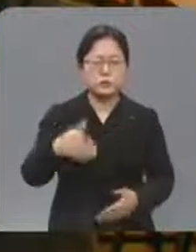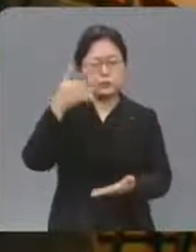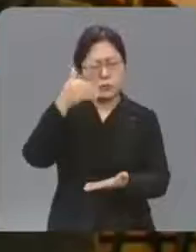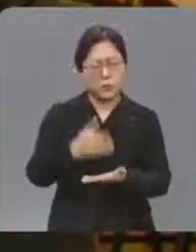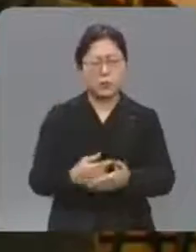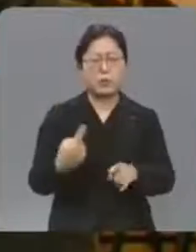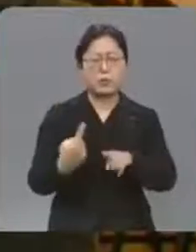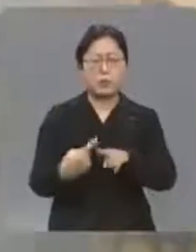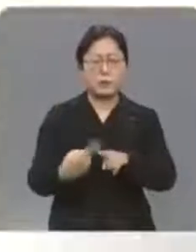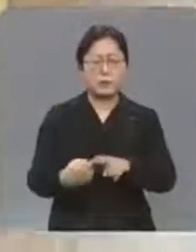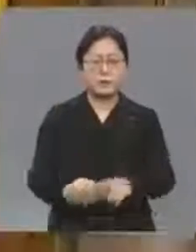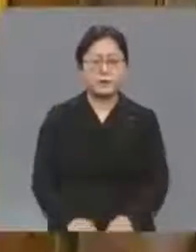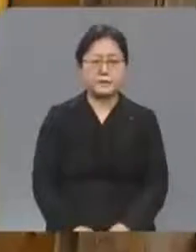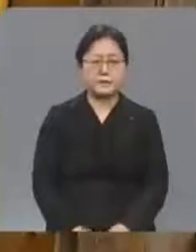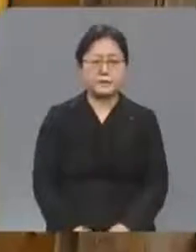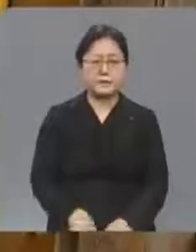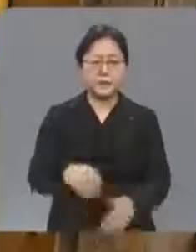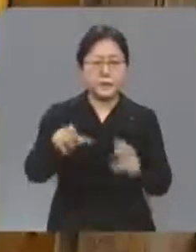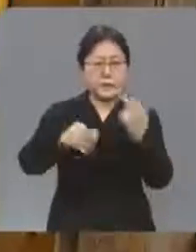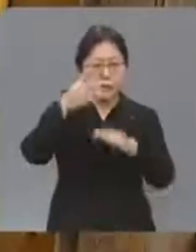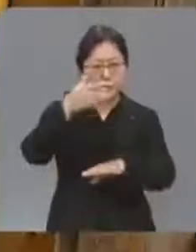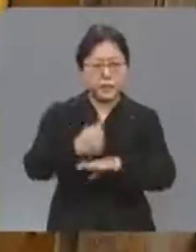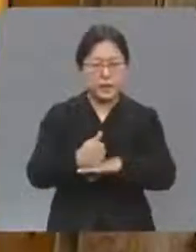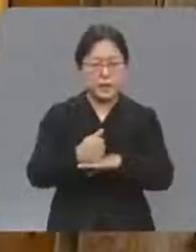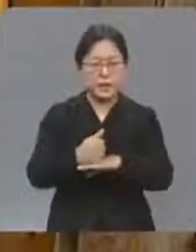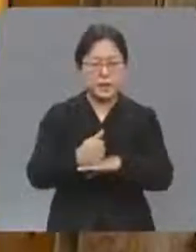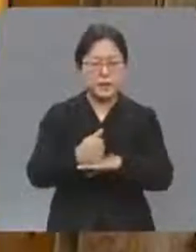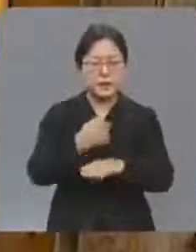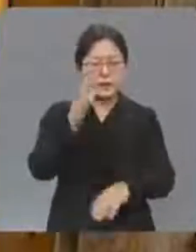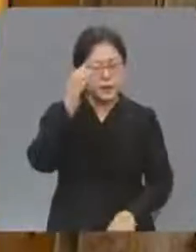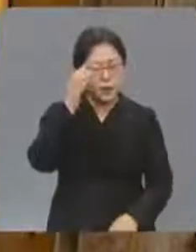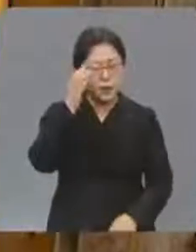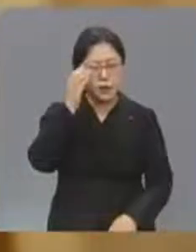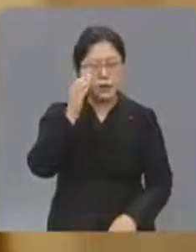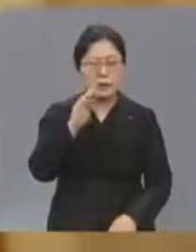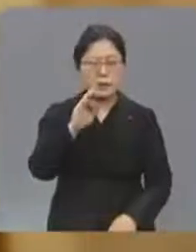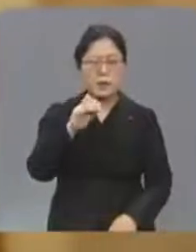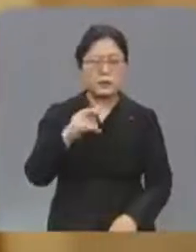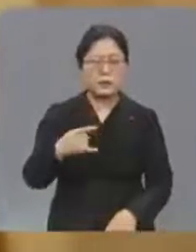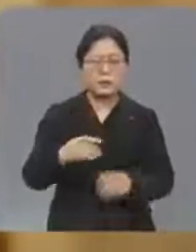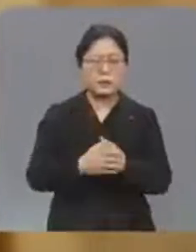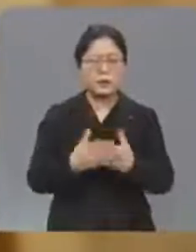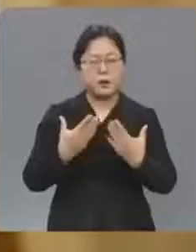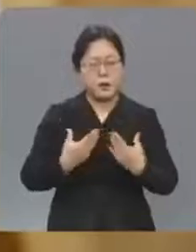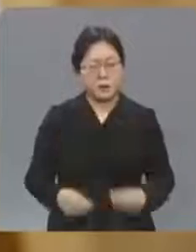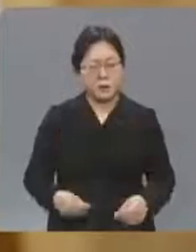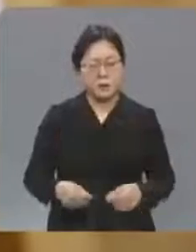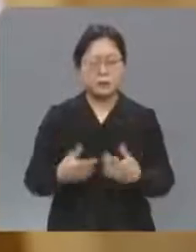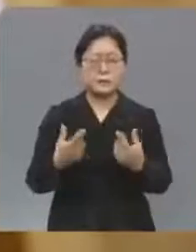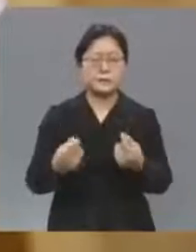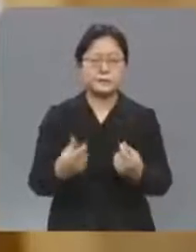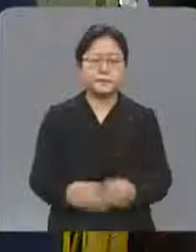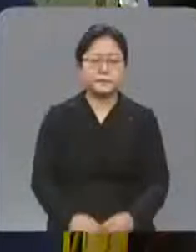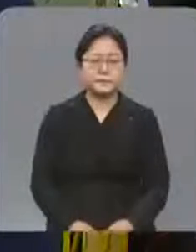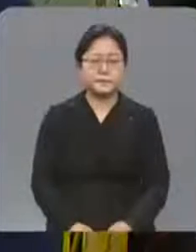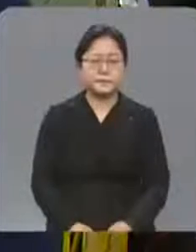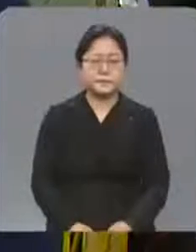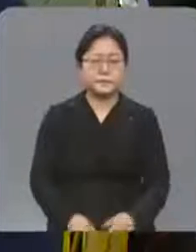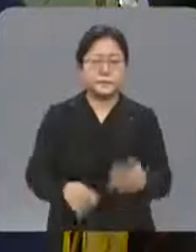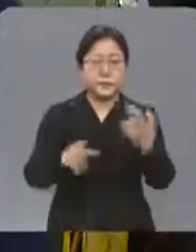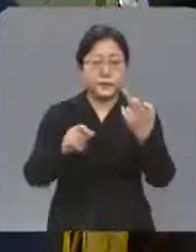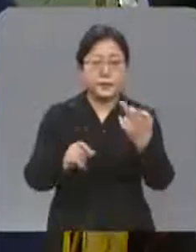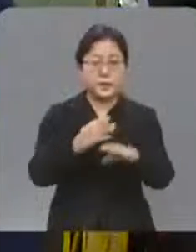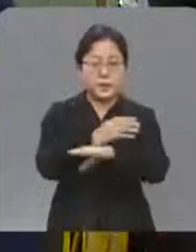닫으라는 소리하고 똑같습니다. 연말 특수를 기대하고 버텨온 박원희 씨도 허탈하긴 마찬가지입니다.